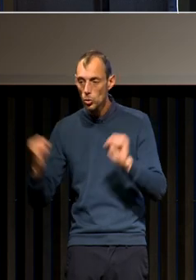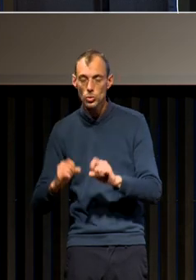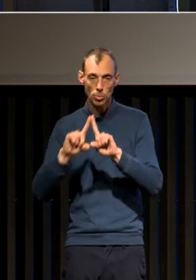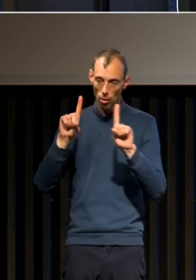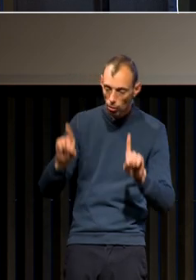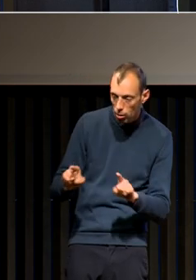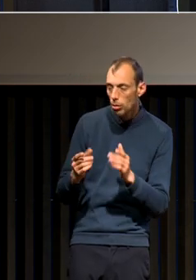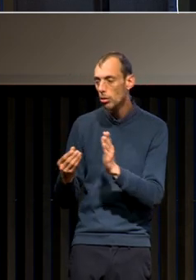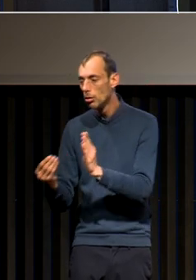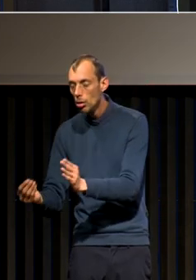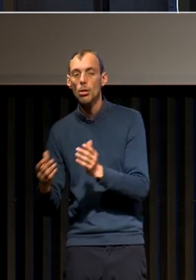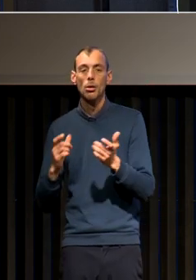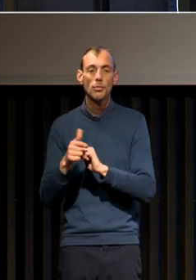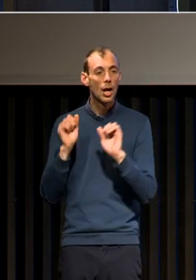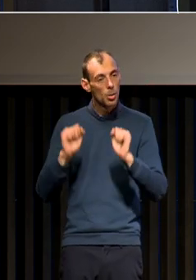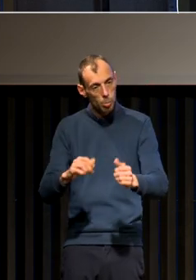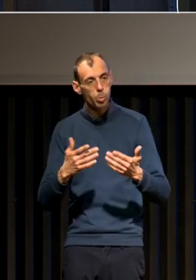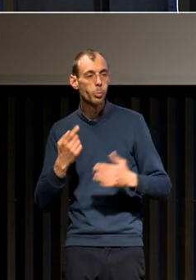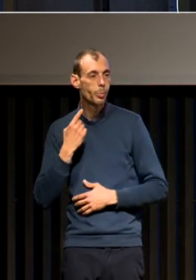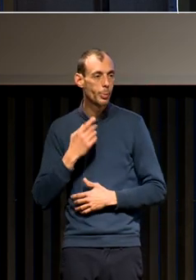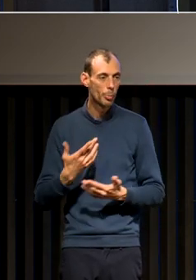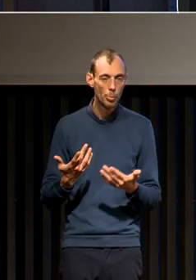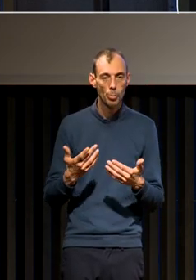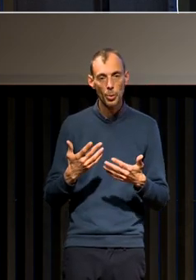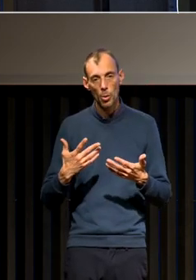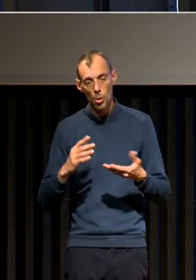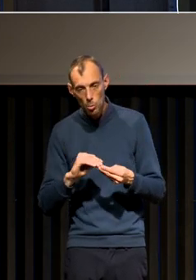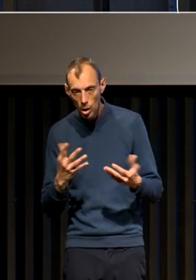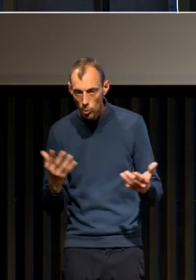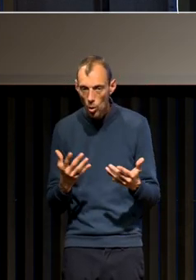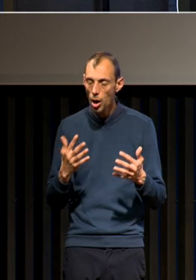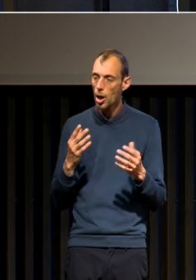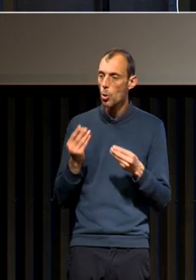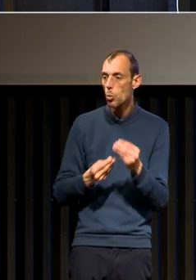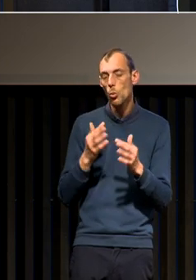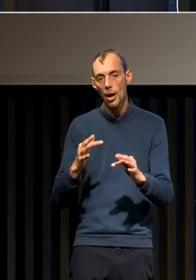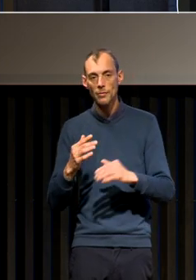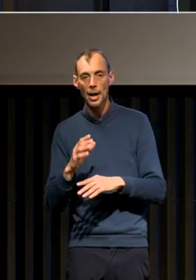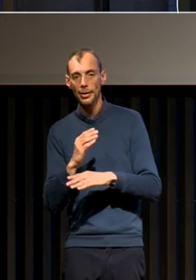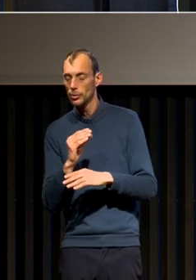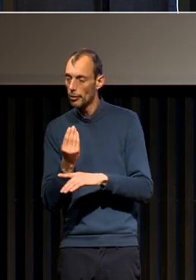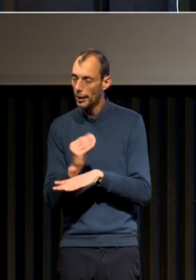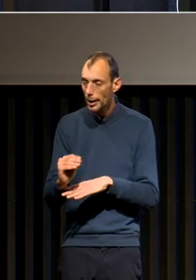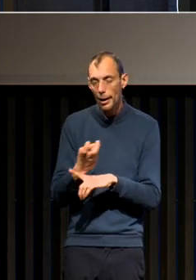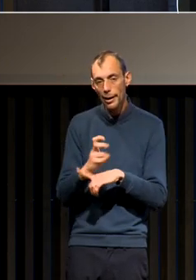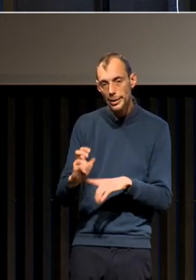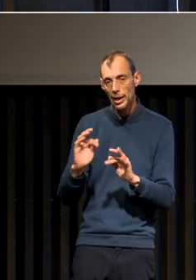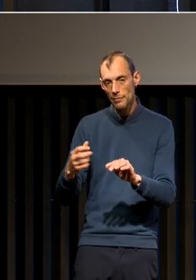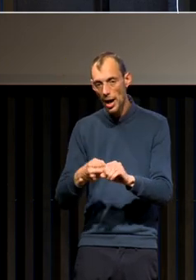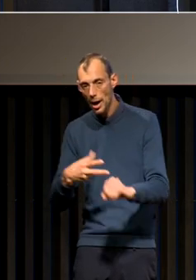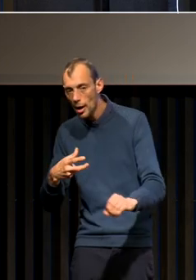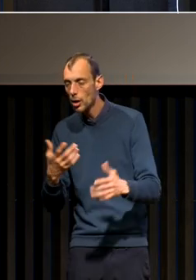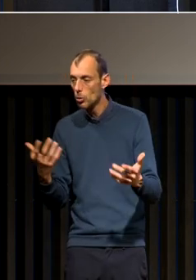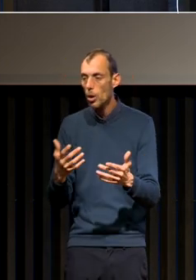les complications éventuelles, les effets du traitement, les effets de la ponction, la notion de consentement, la notion de